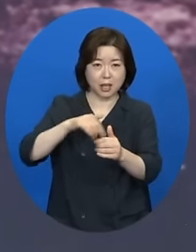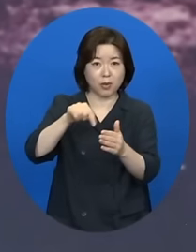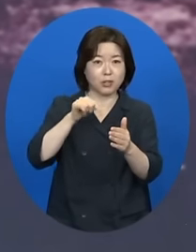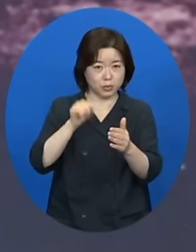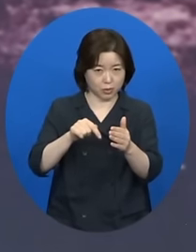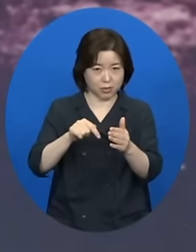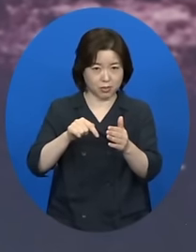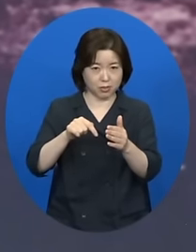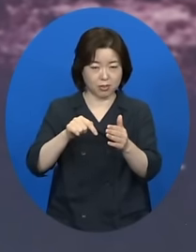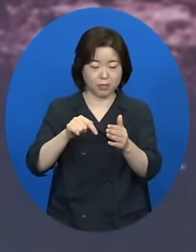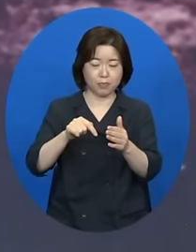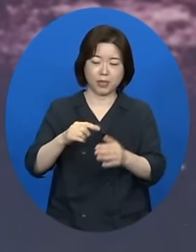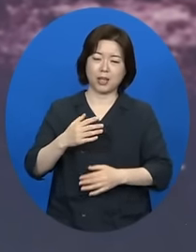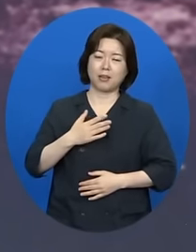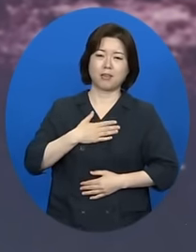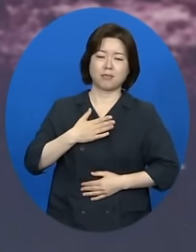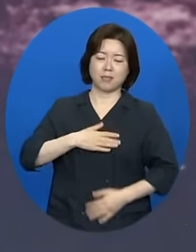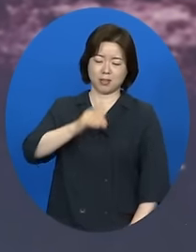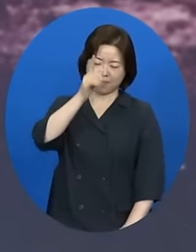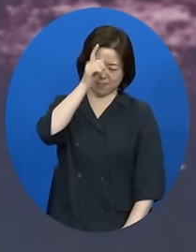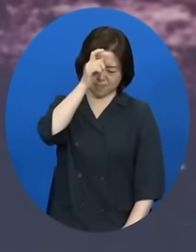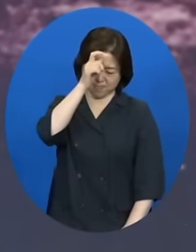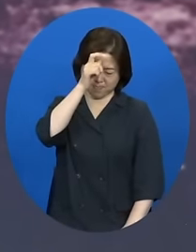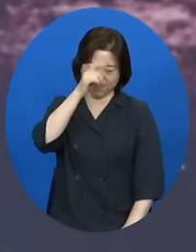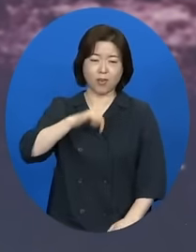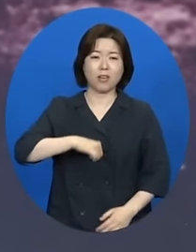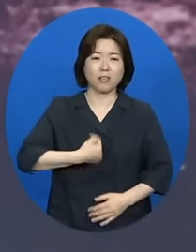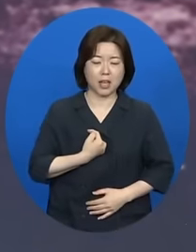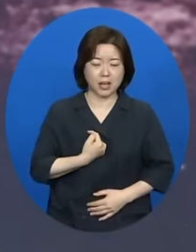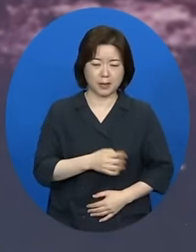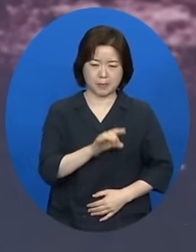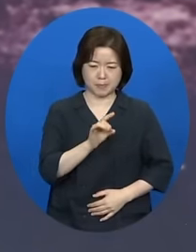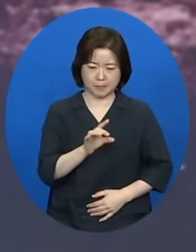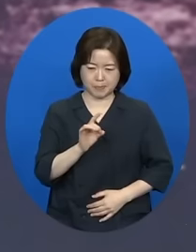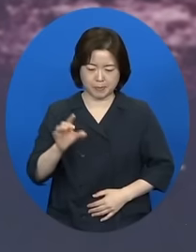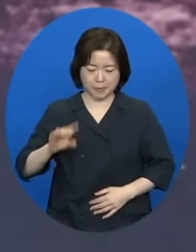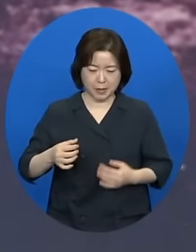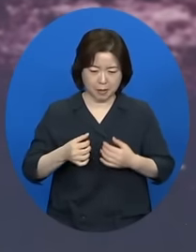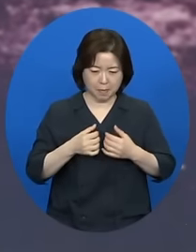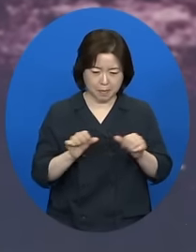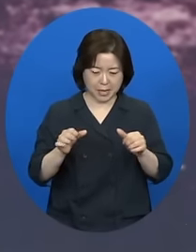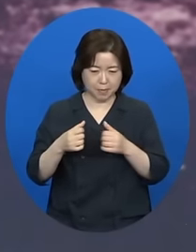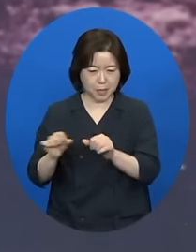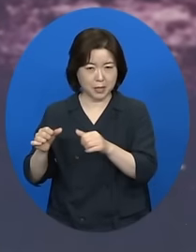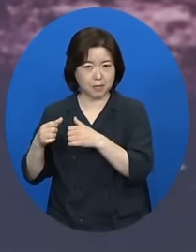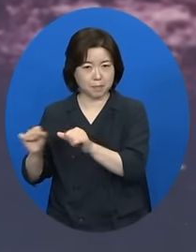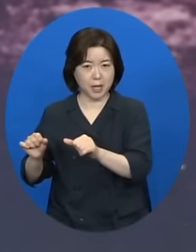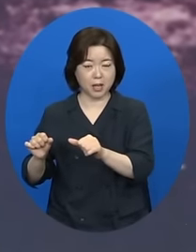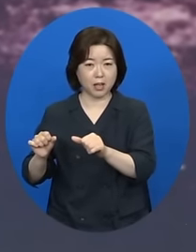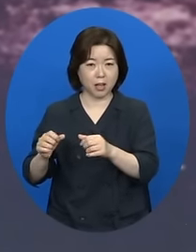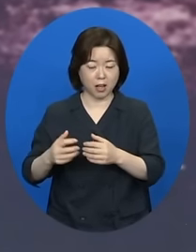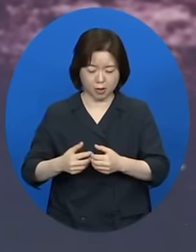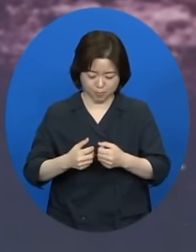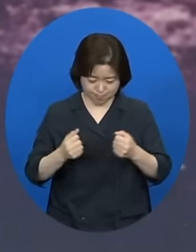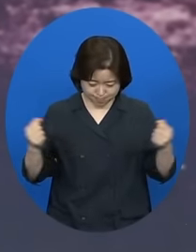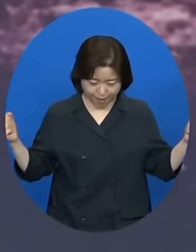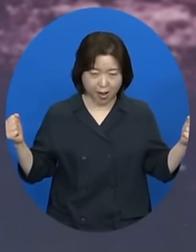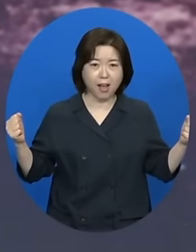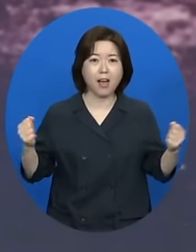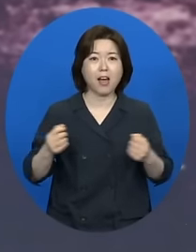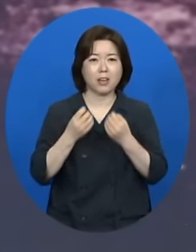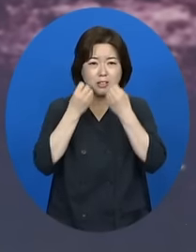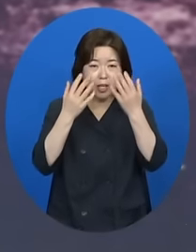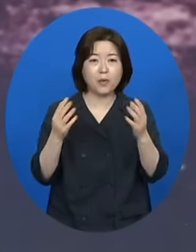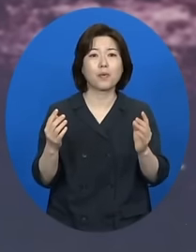아주 이 고집스러운 자아를 하나씩 하나씩 깨뜨리기 시작한다는 거예요. 여러분들은 지금 어느